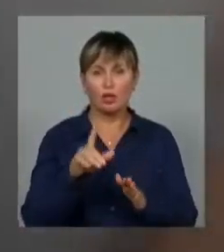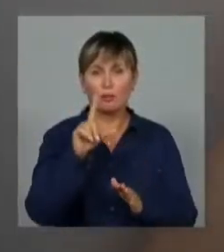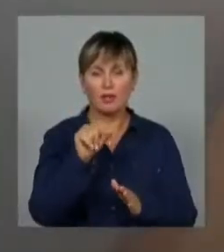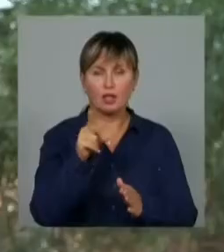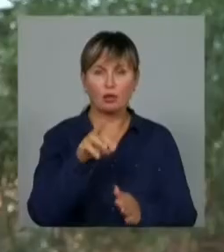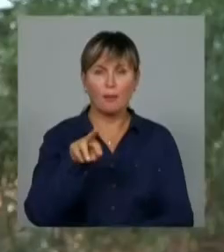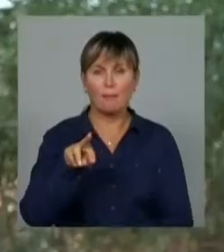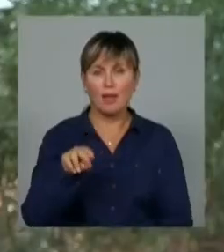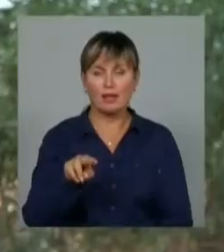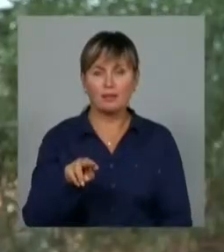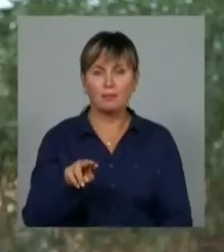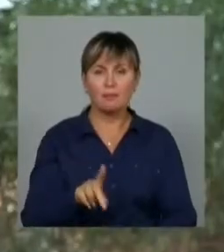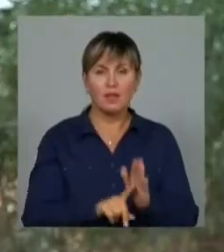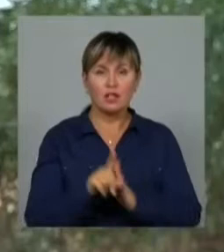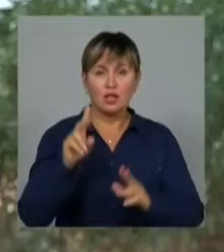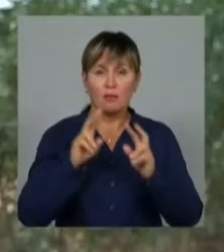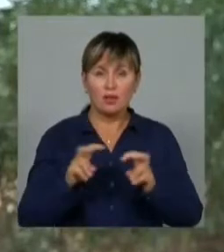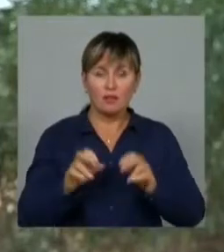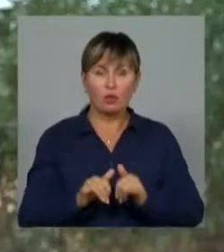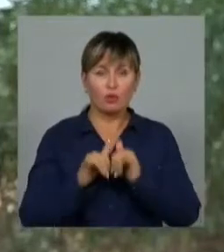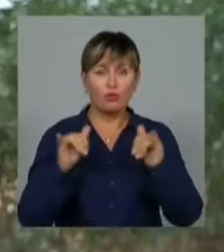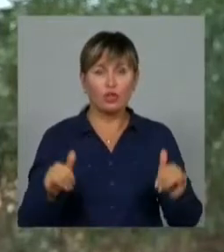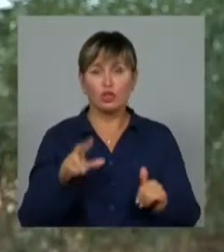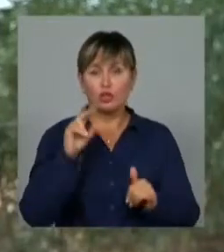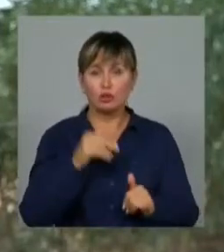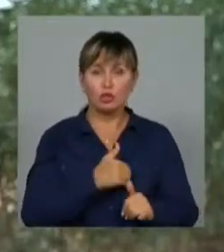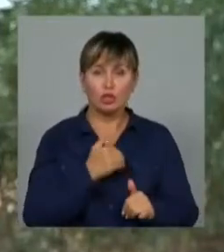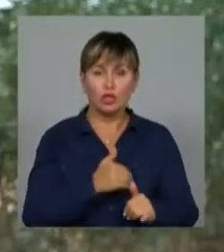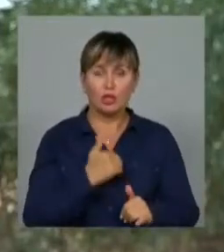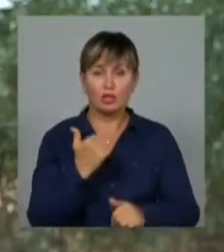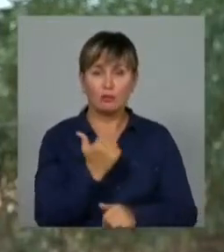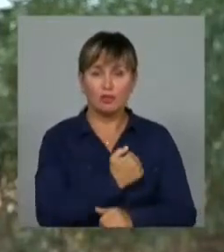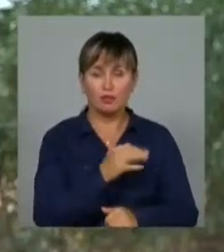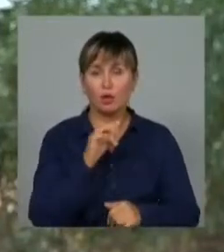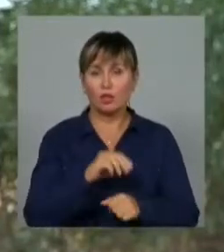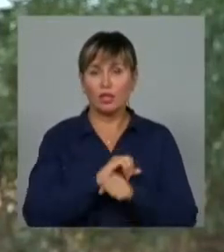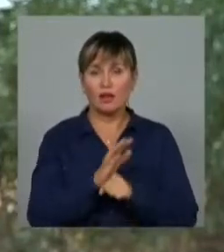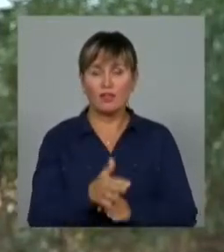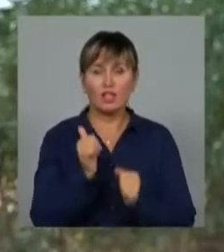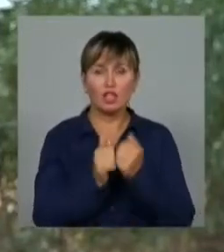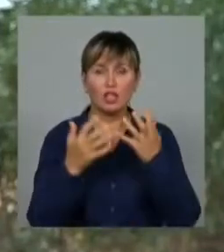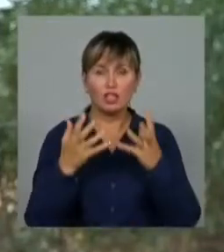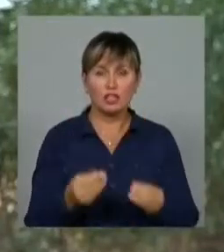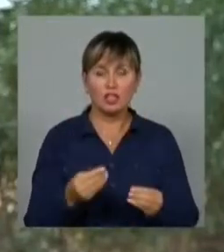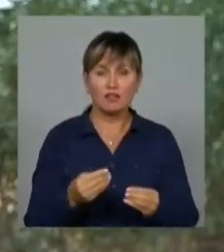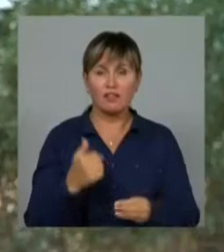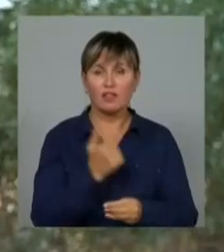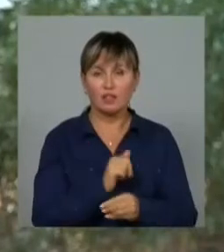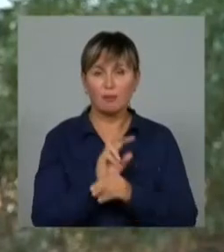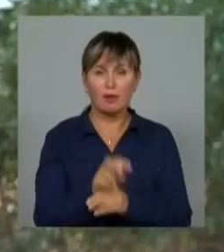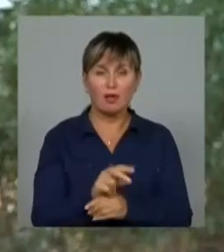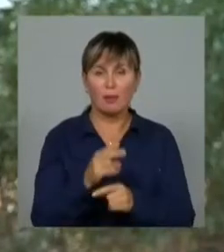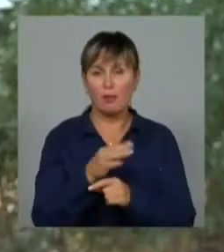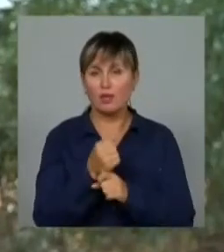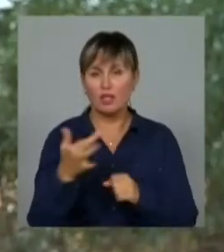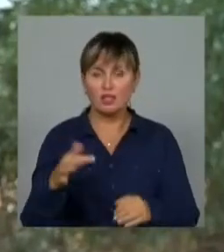На фоне начавшихся проверок в Алматы увеличивается и число желающих привиться от ковида. Ежедневно пункты вакцинации посещают по